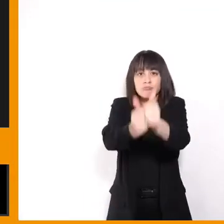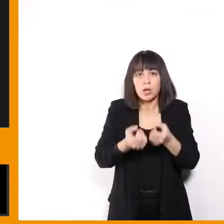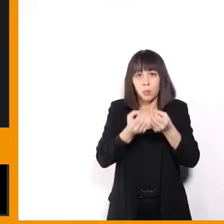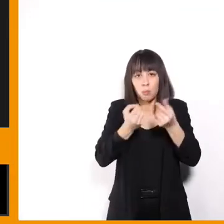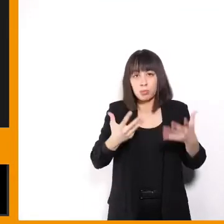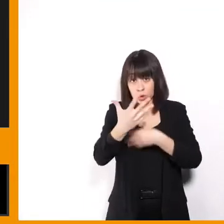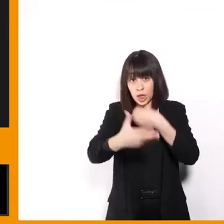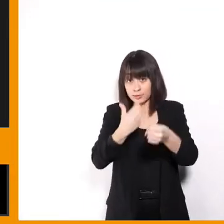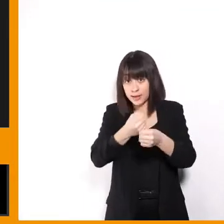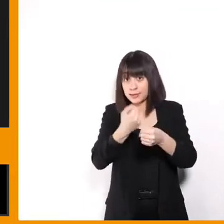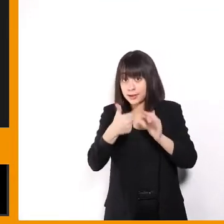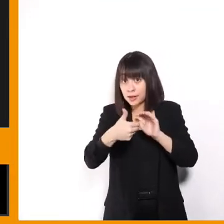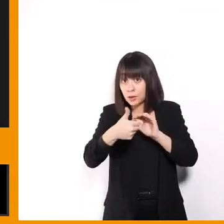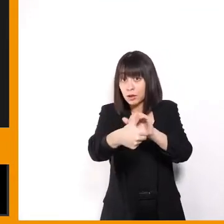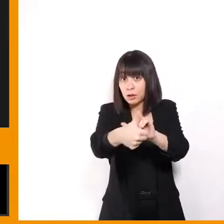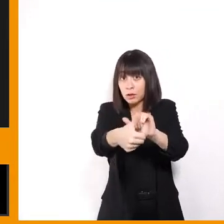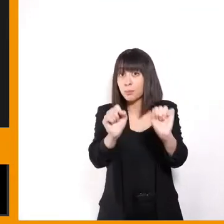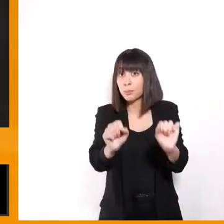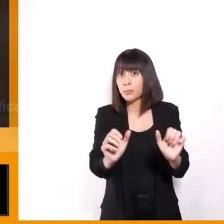suite. Alors,